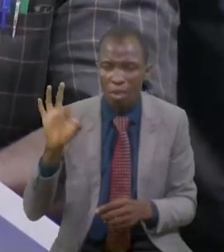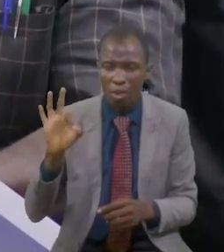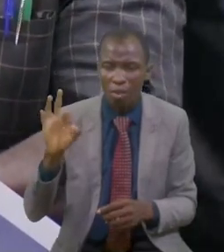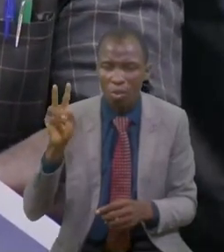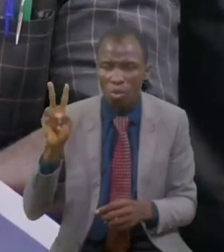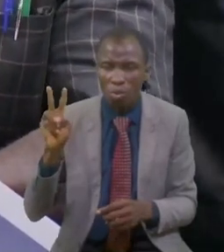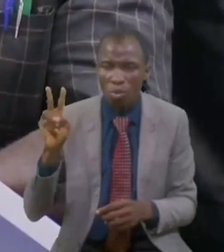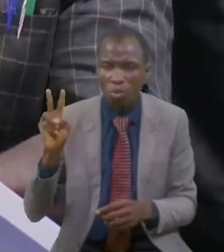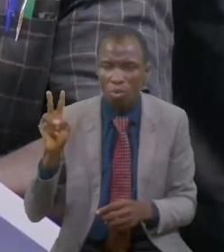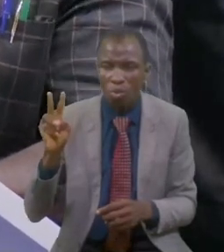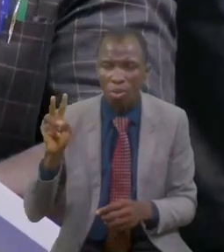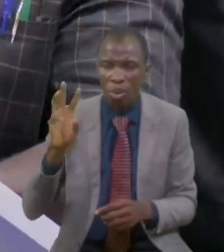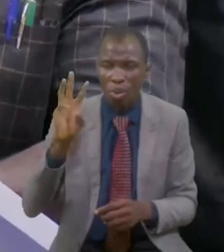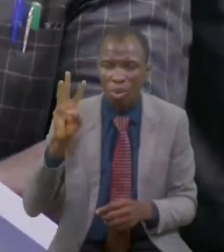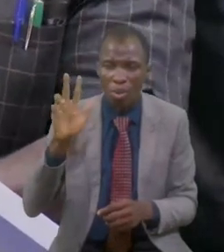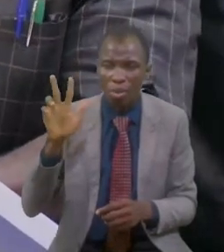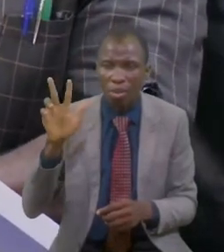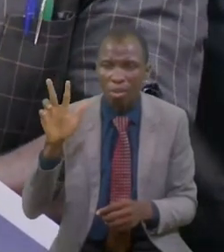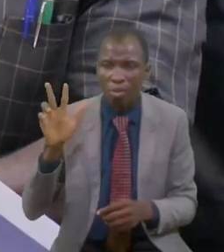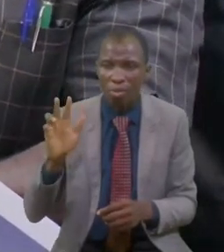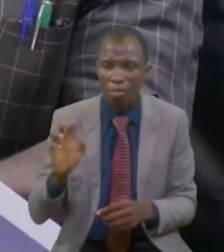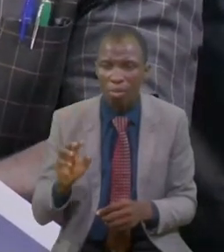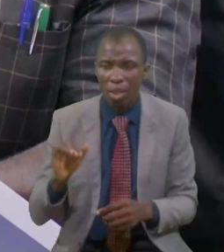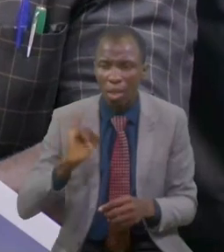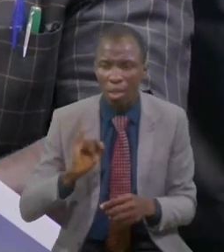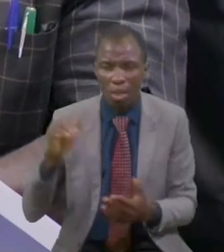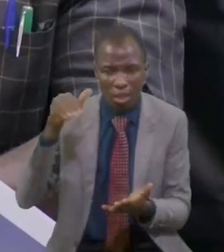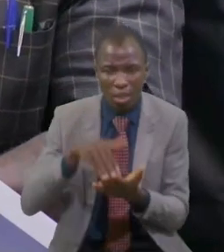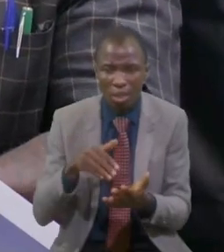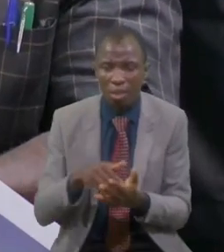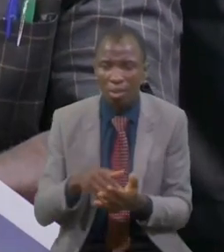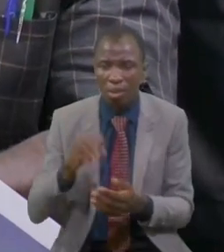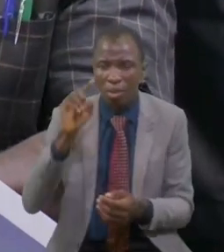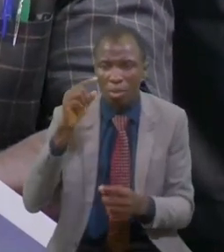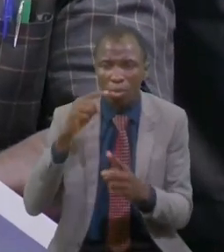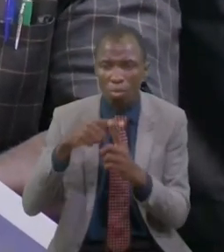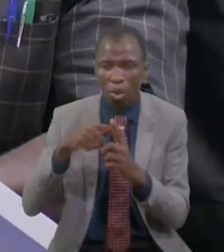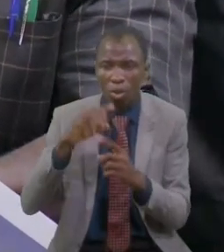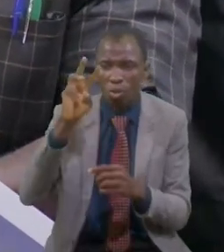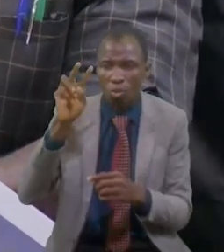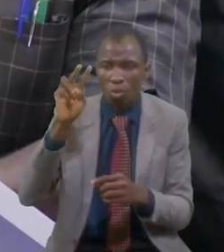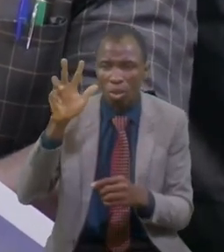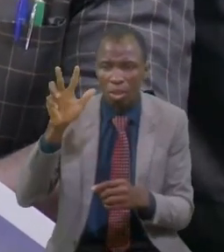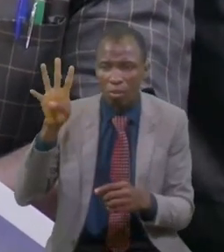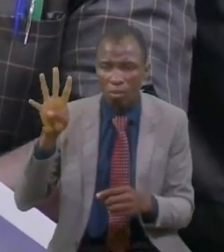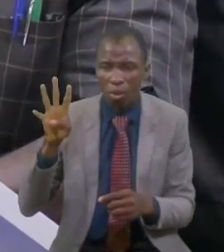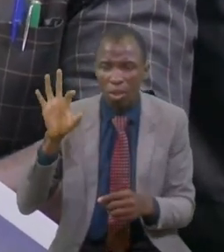92 63 encore + 234